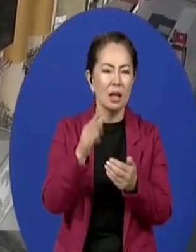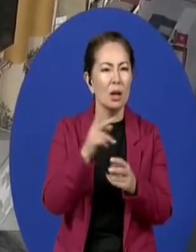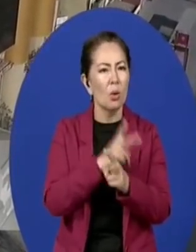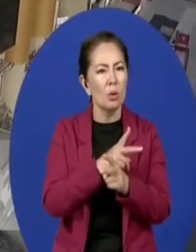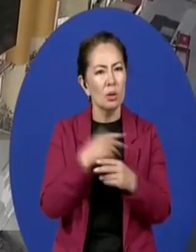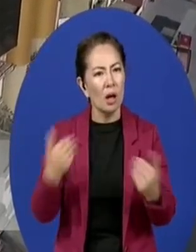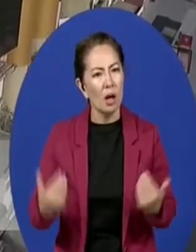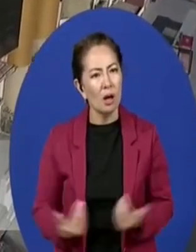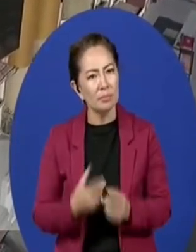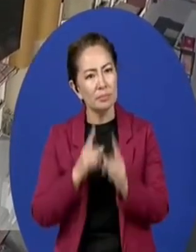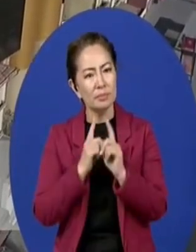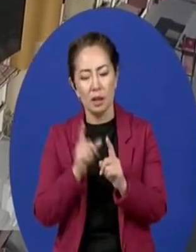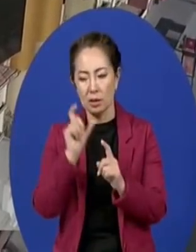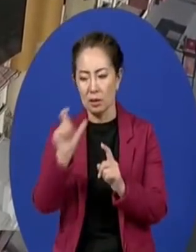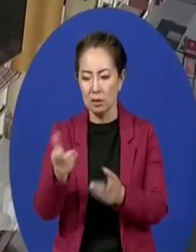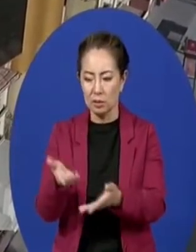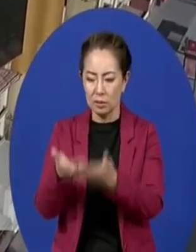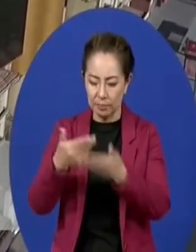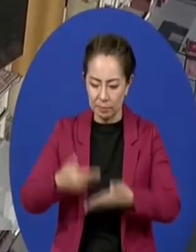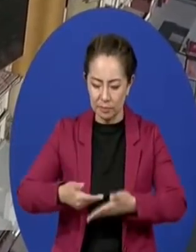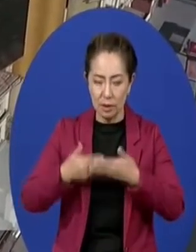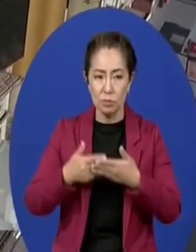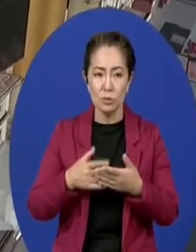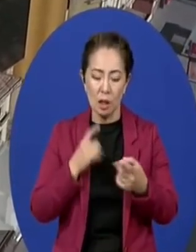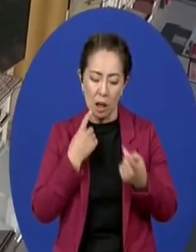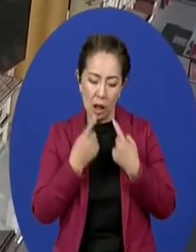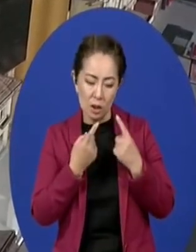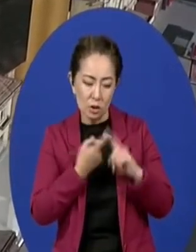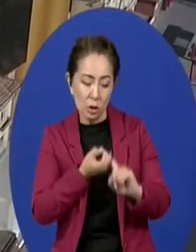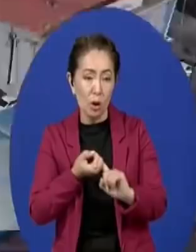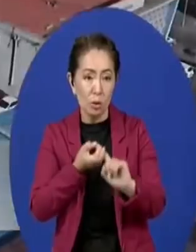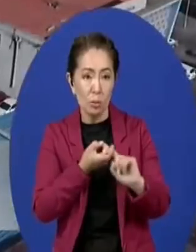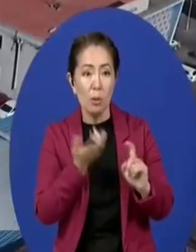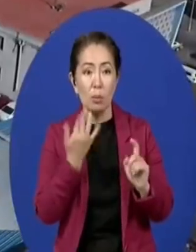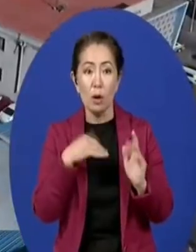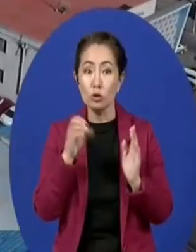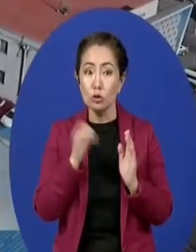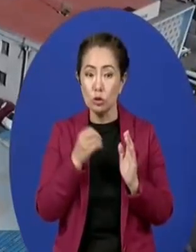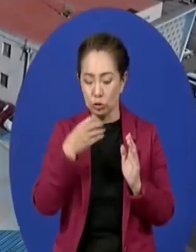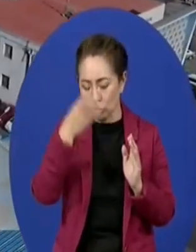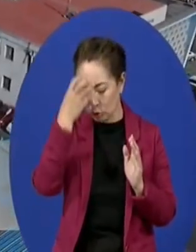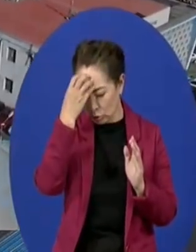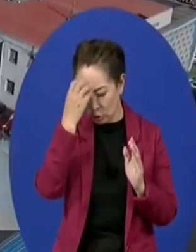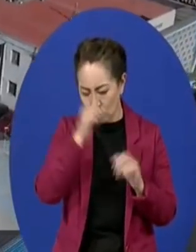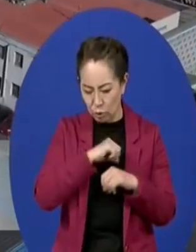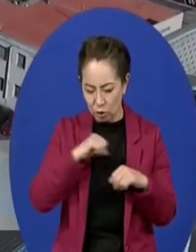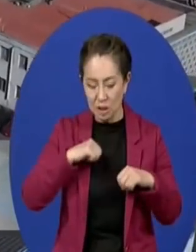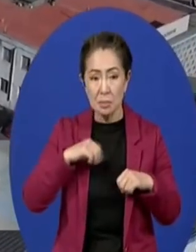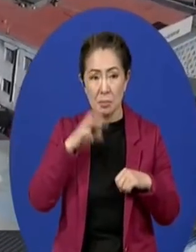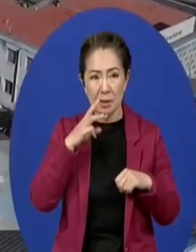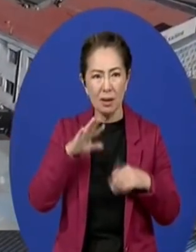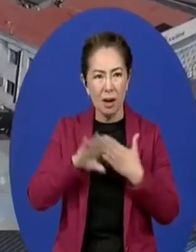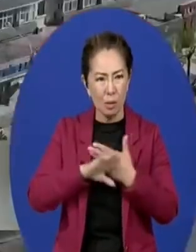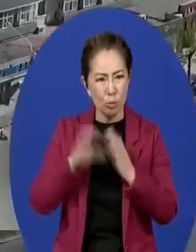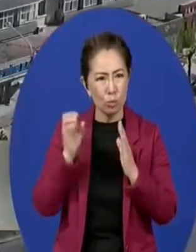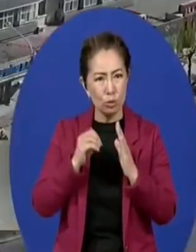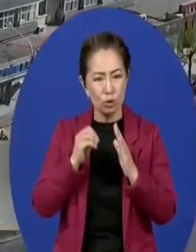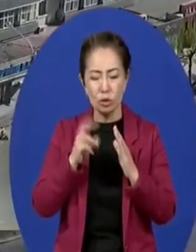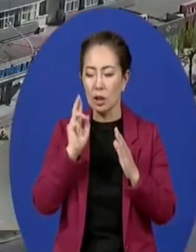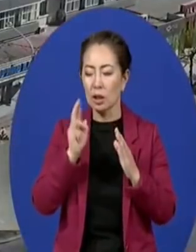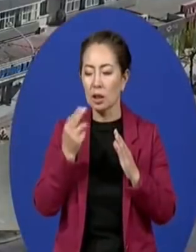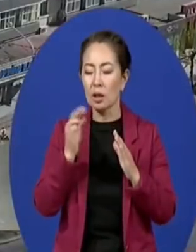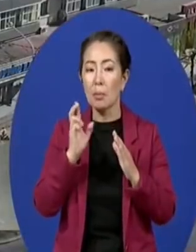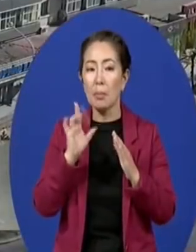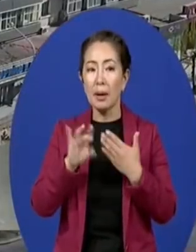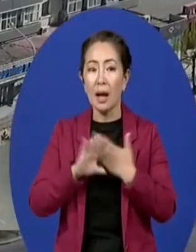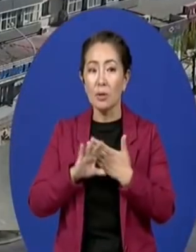дээр хэрэгжихэд нэг нэгнээ дэмжиж, өөр хоорондоо харилцан уялдаатай байх учиртай. Төр иргэдийн мэдээллийг хамгаалах үүрэгтэй. Энэ талаар кибер аюулгүй байдлын